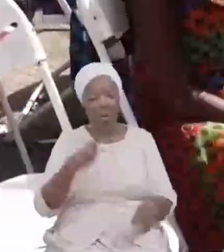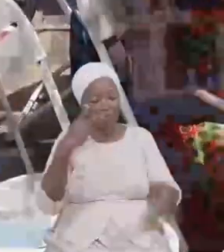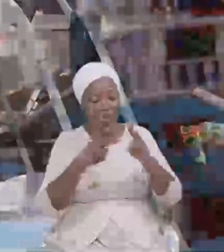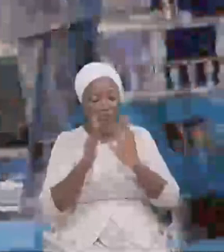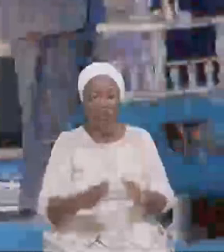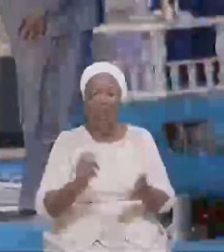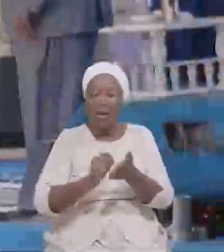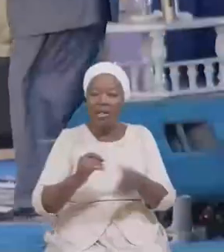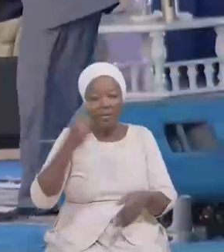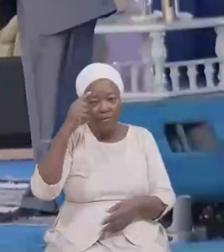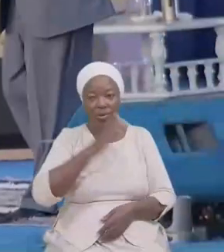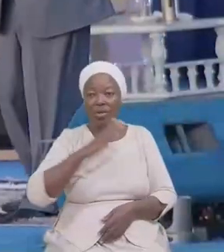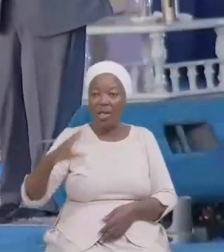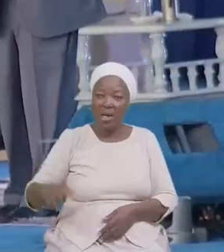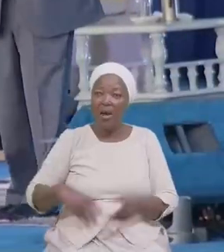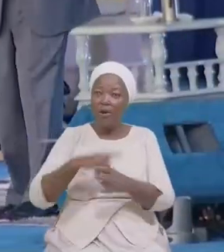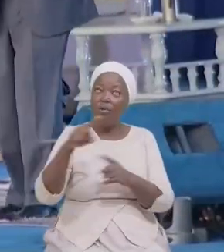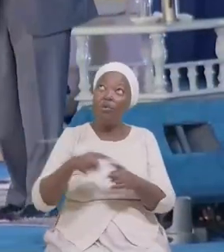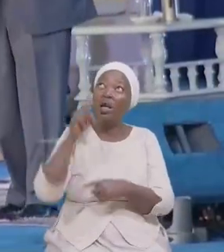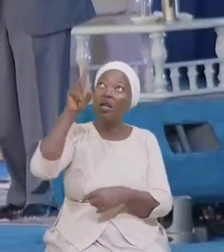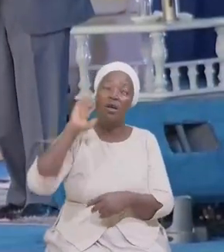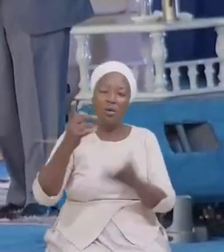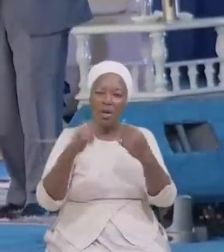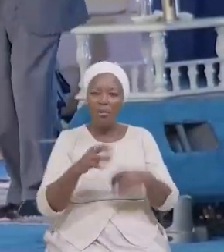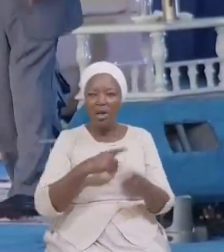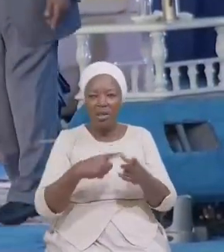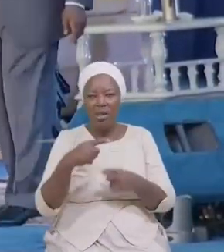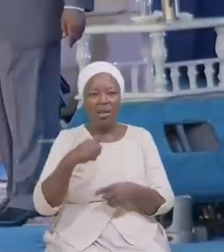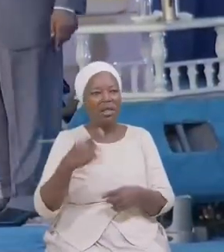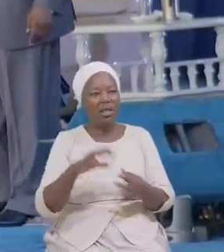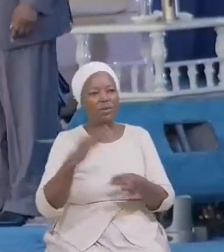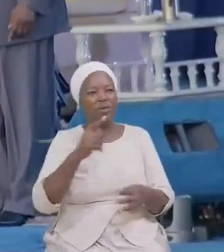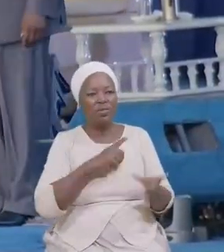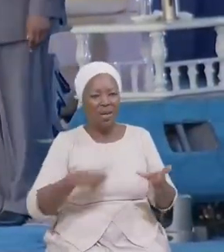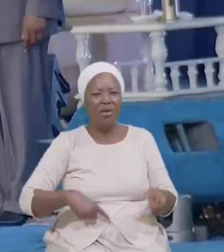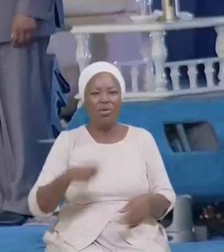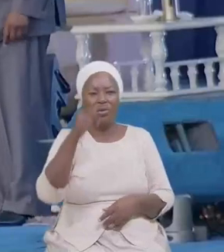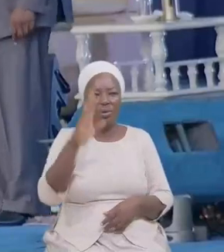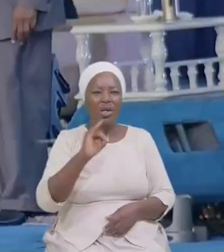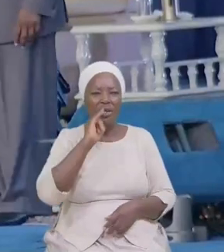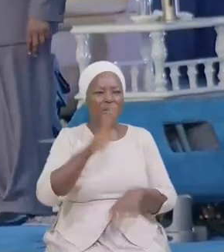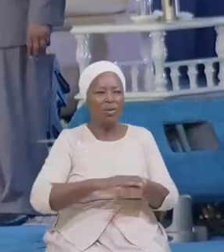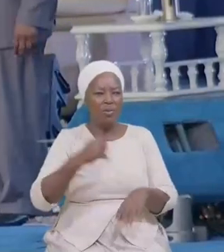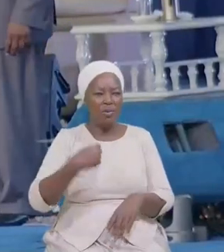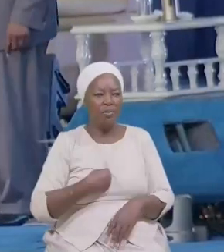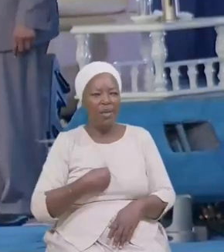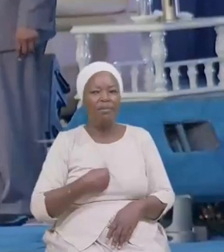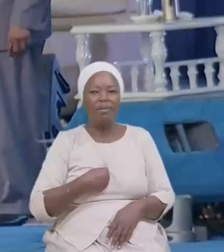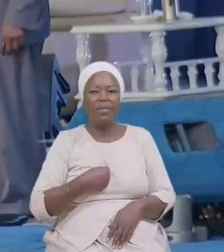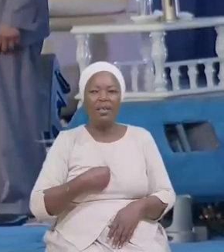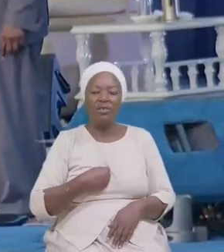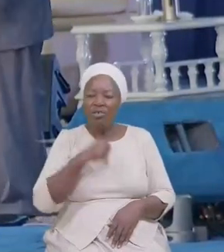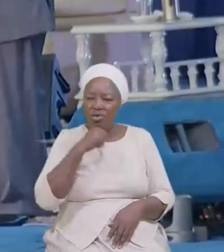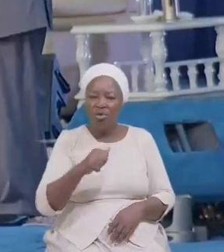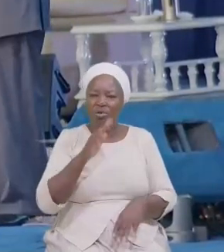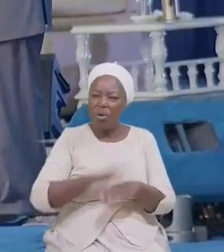Qui écrit. Et il dit, l'Esprit de l'Éternel est sur moi. Il n'a pas dit sur